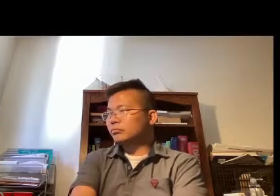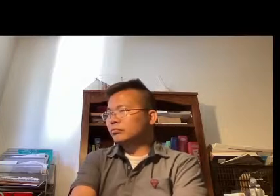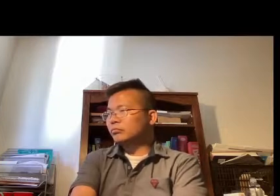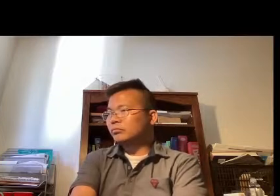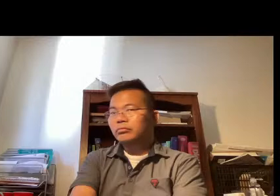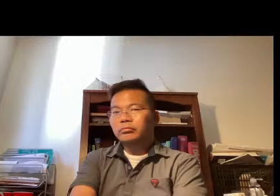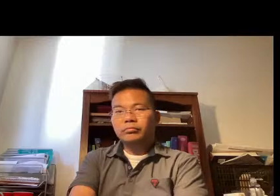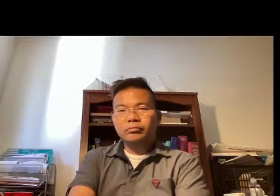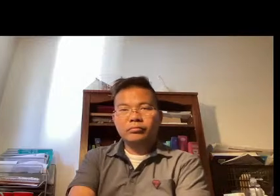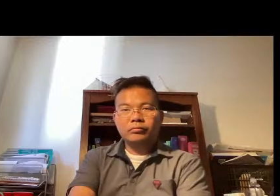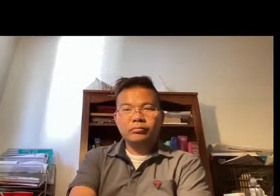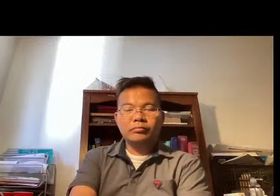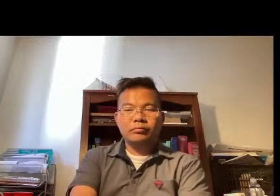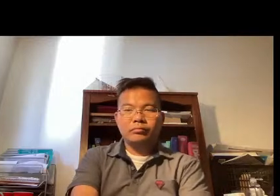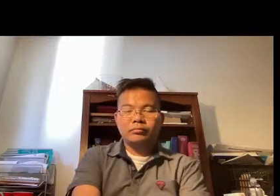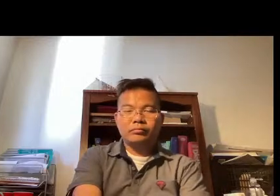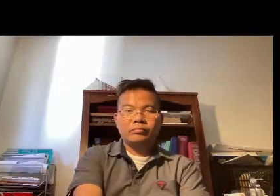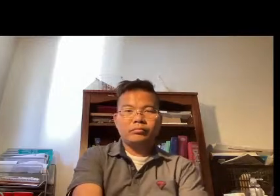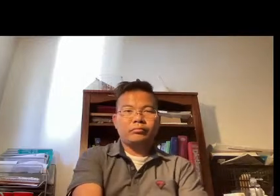Hello.